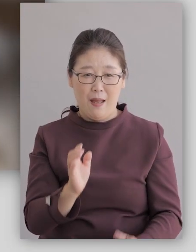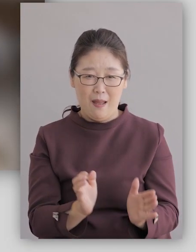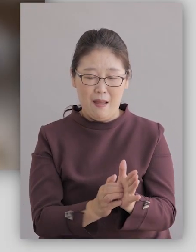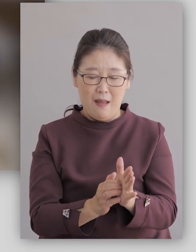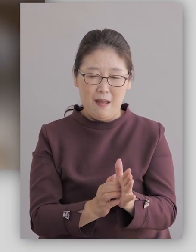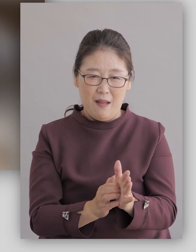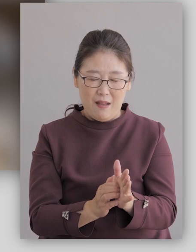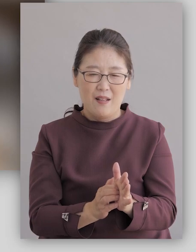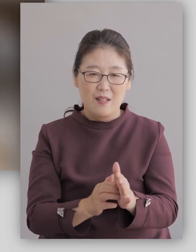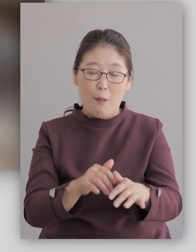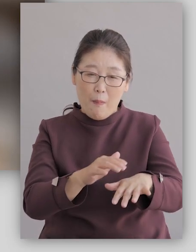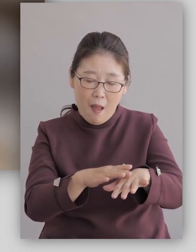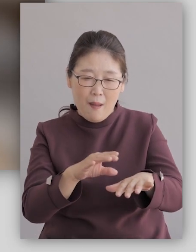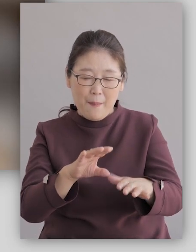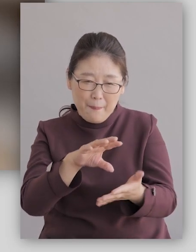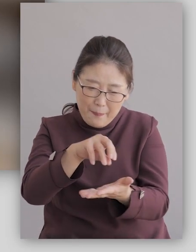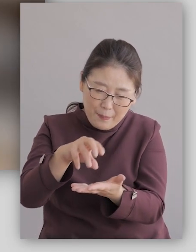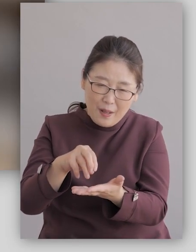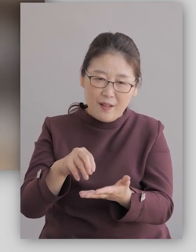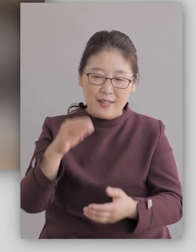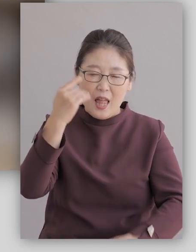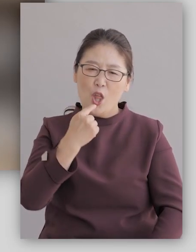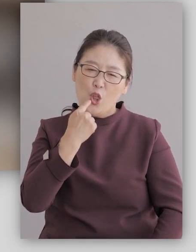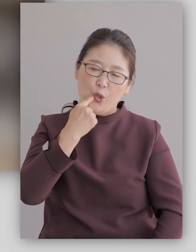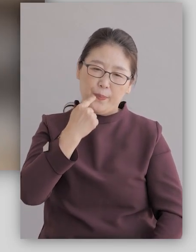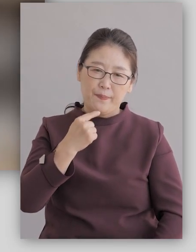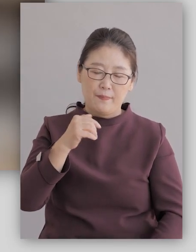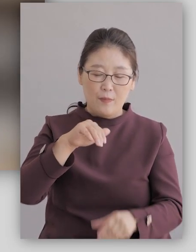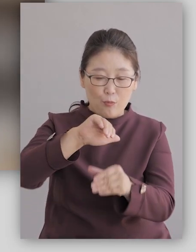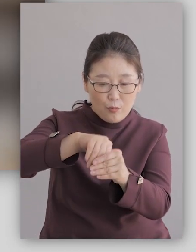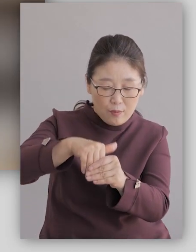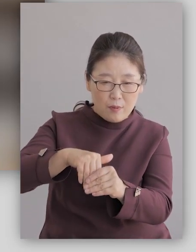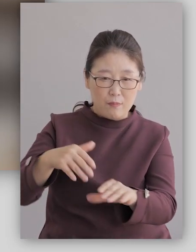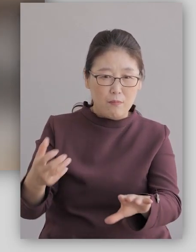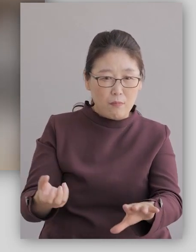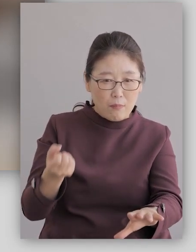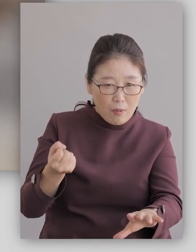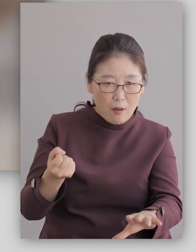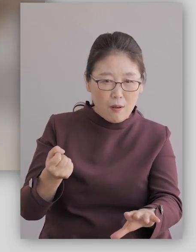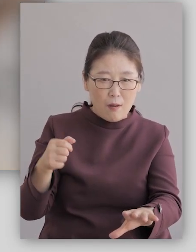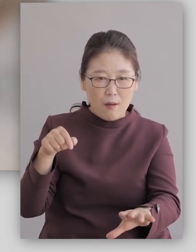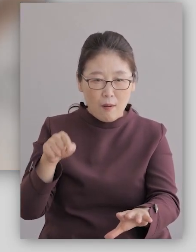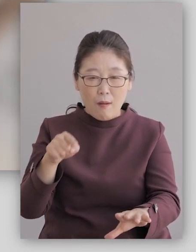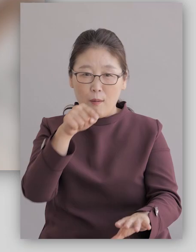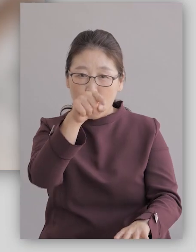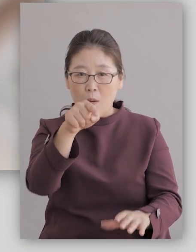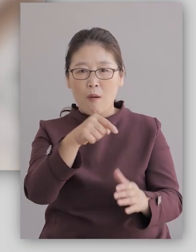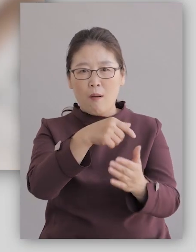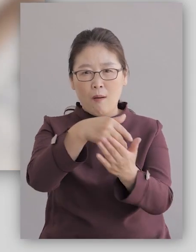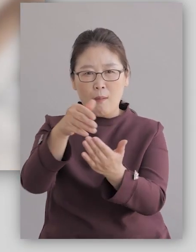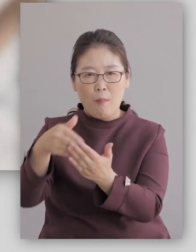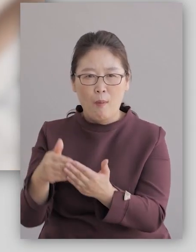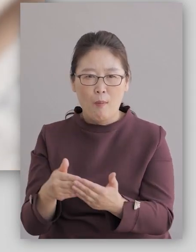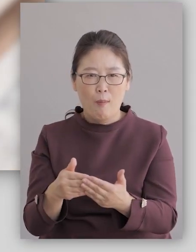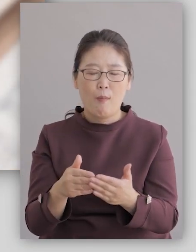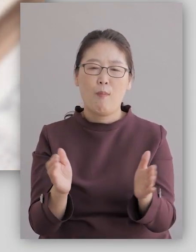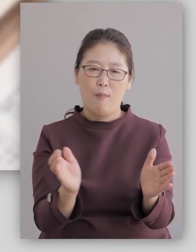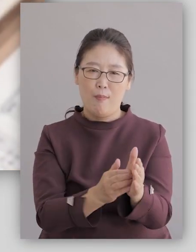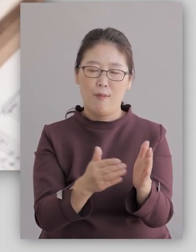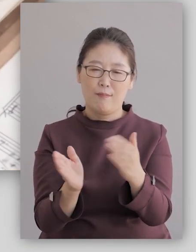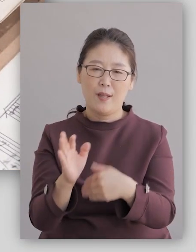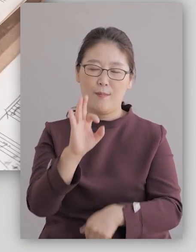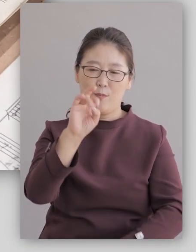이렇게 작업을 하고 간장이나 된장을 가지고 이렇게 작품을 창작을 하신 거죠.